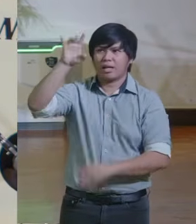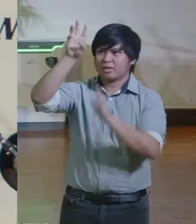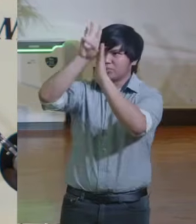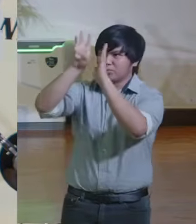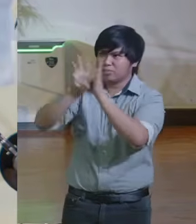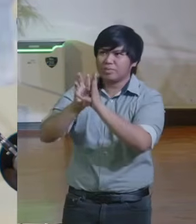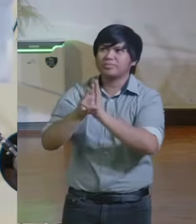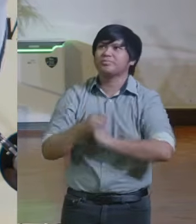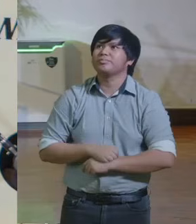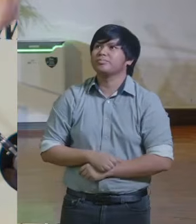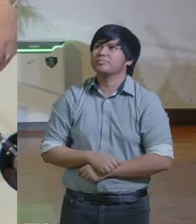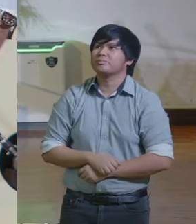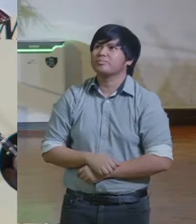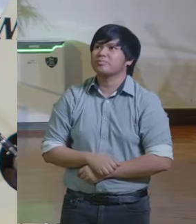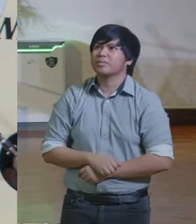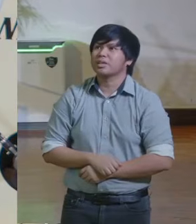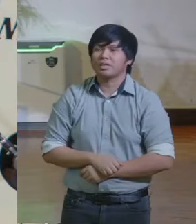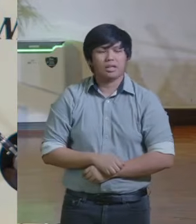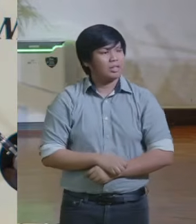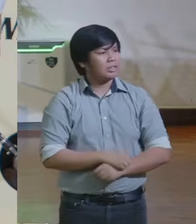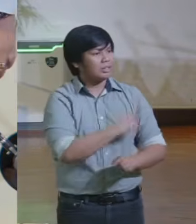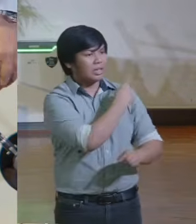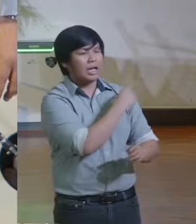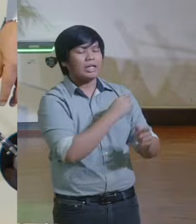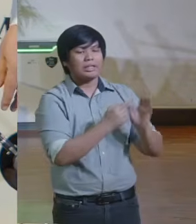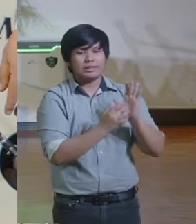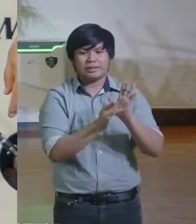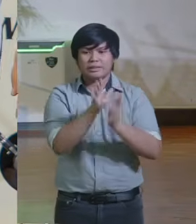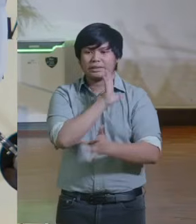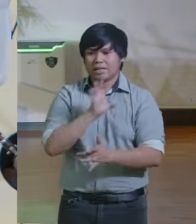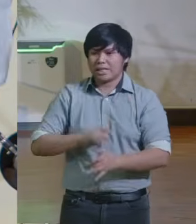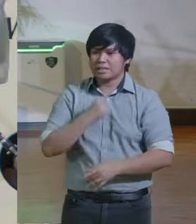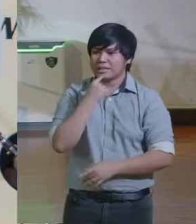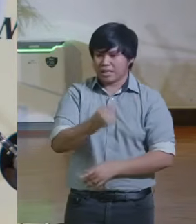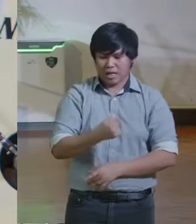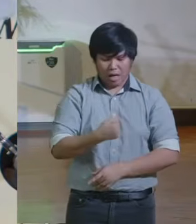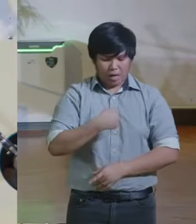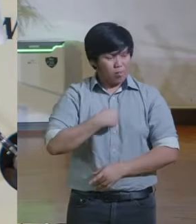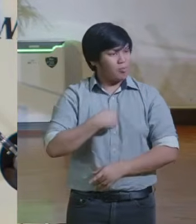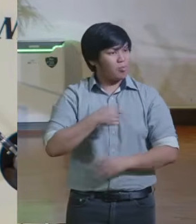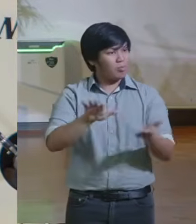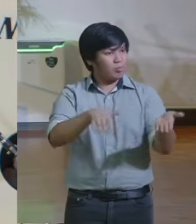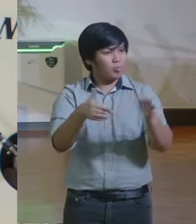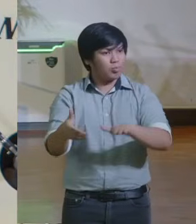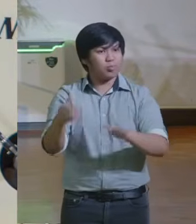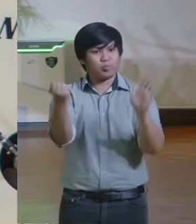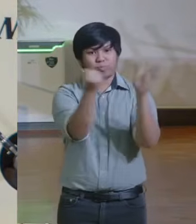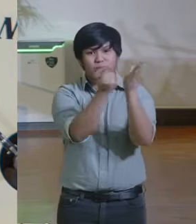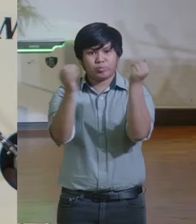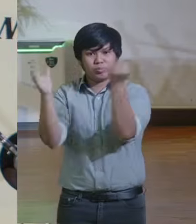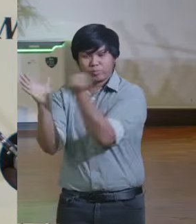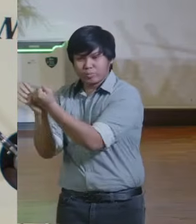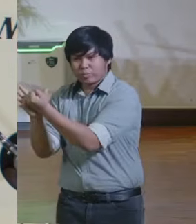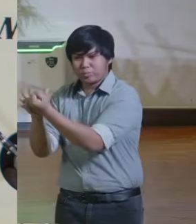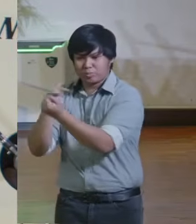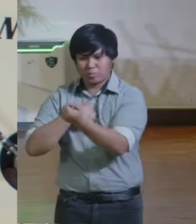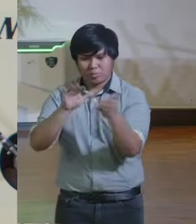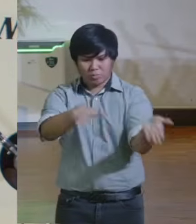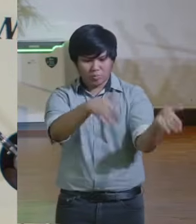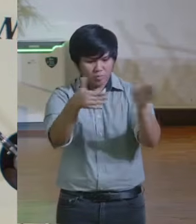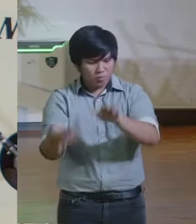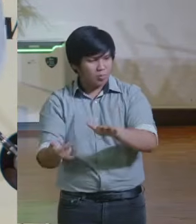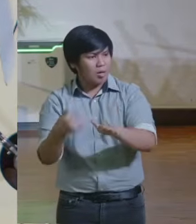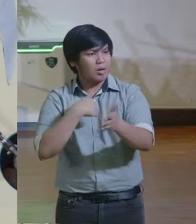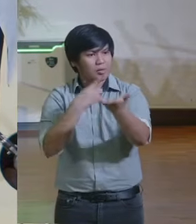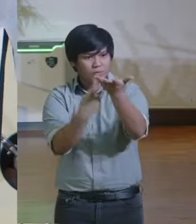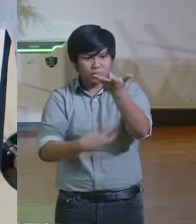Father. Yung kanyang pagkamatay sa krus para sa ating kasalanan, yung pagkabuhay niya na maguli, yung kanyang kaligtasan